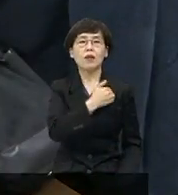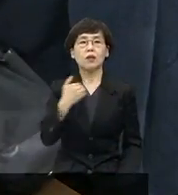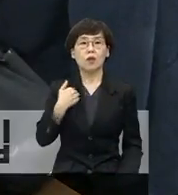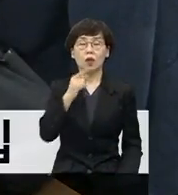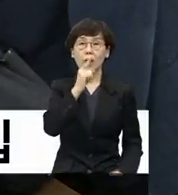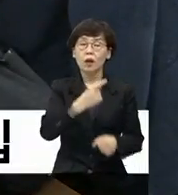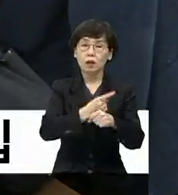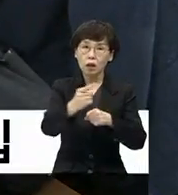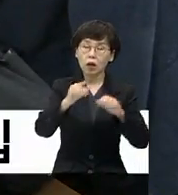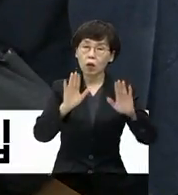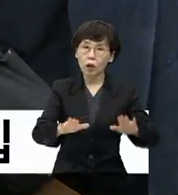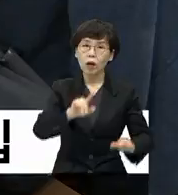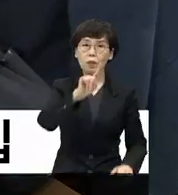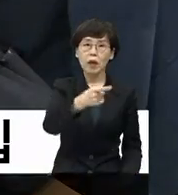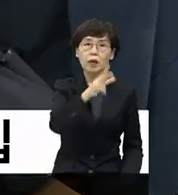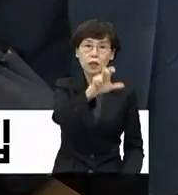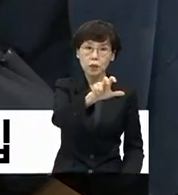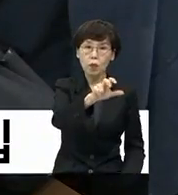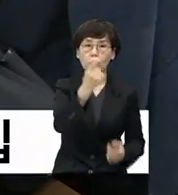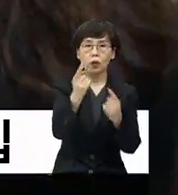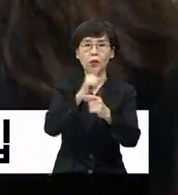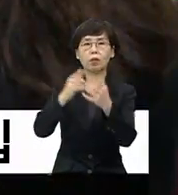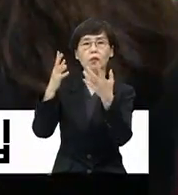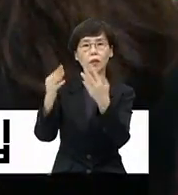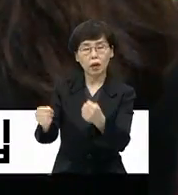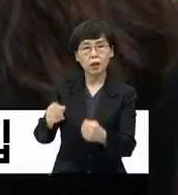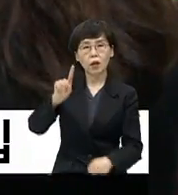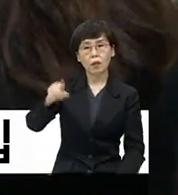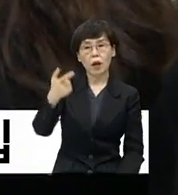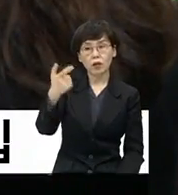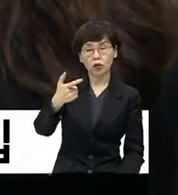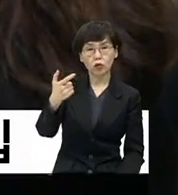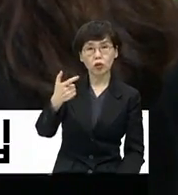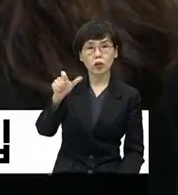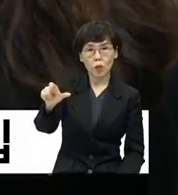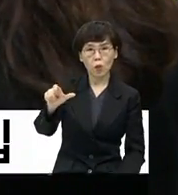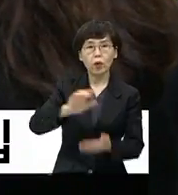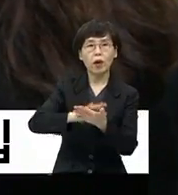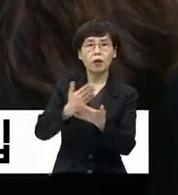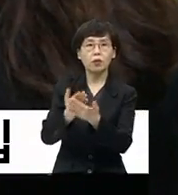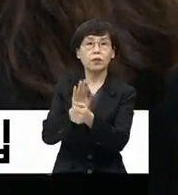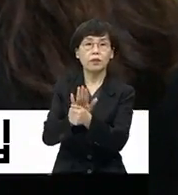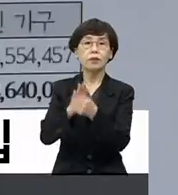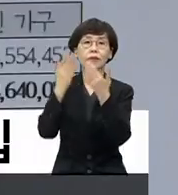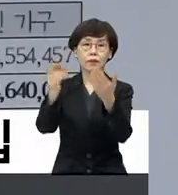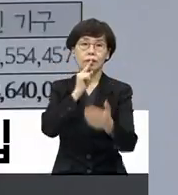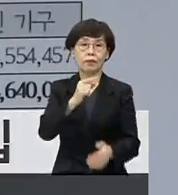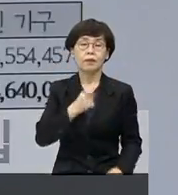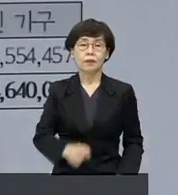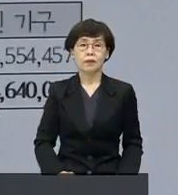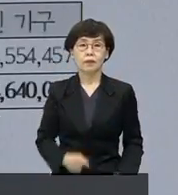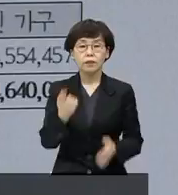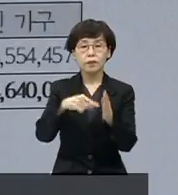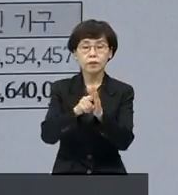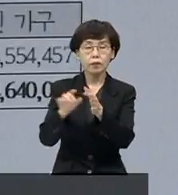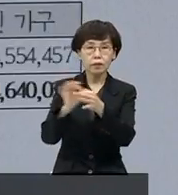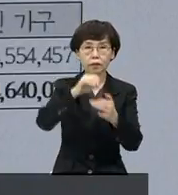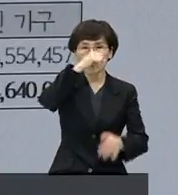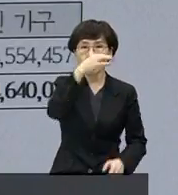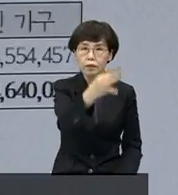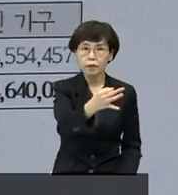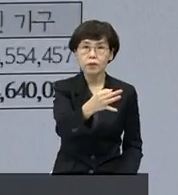경기도는 내년엔 올해 125호보다 더 많은 165호 개조를 지원하기로 했습니다. 이를 위해 관련